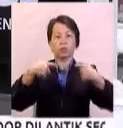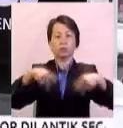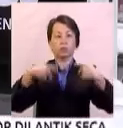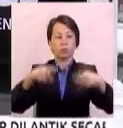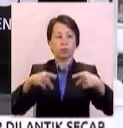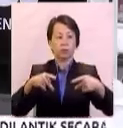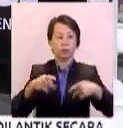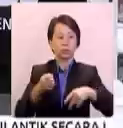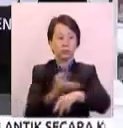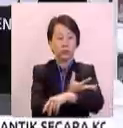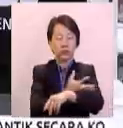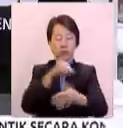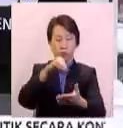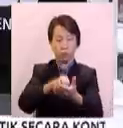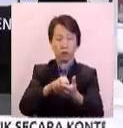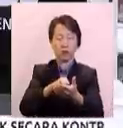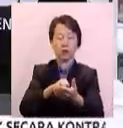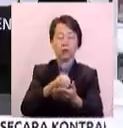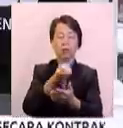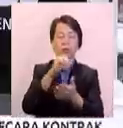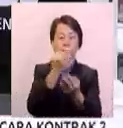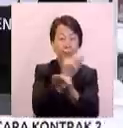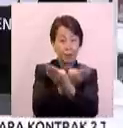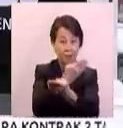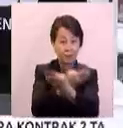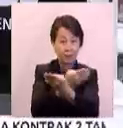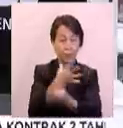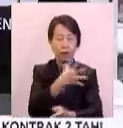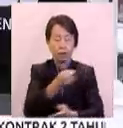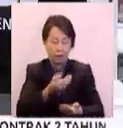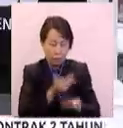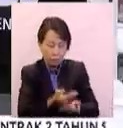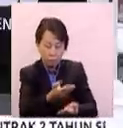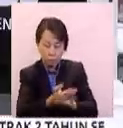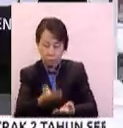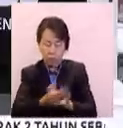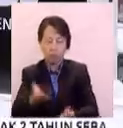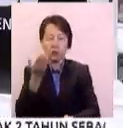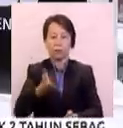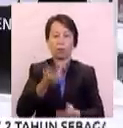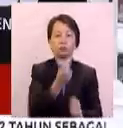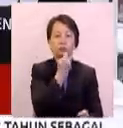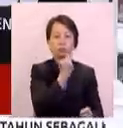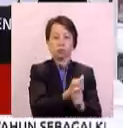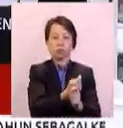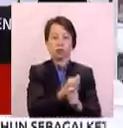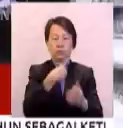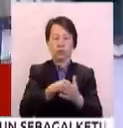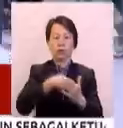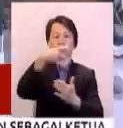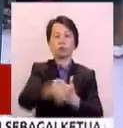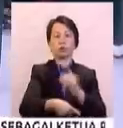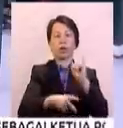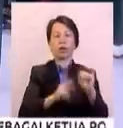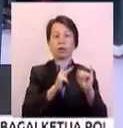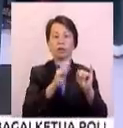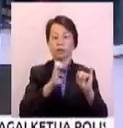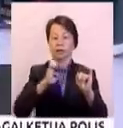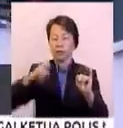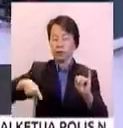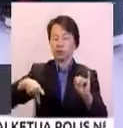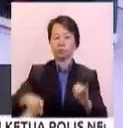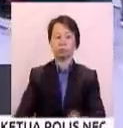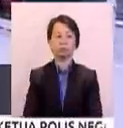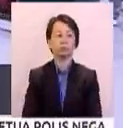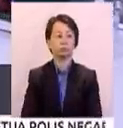Segi Fresh Teluk Panglima Garang ini dan membeli barang-barangan yang telah ditetapkan dalam program ini.